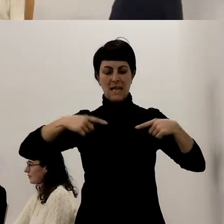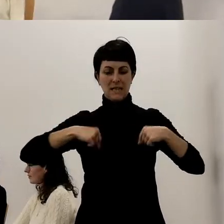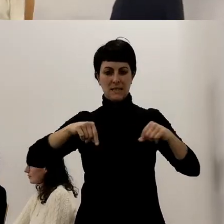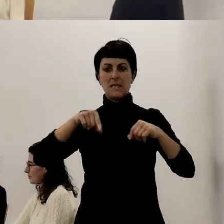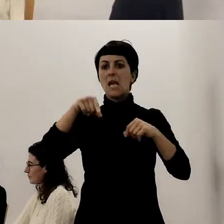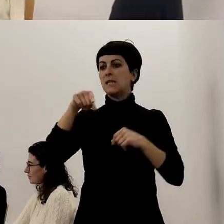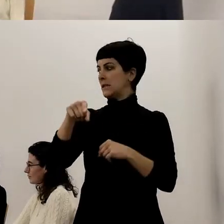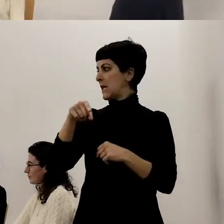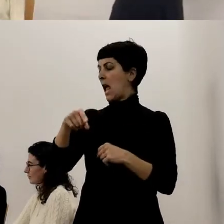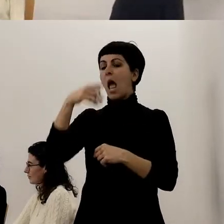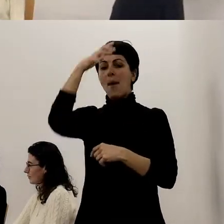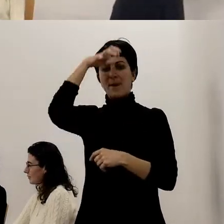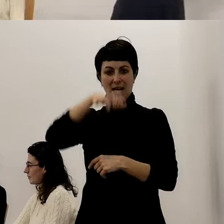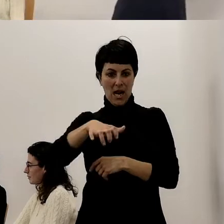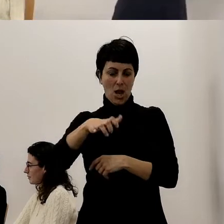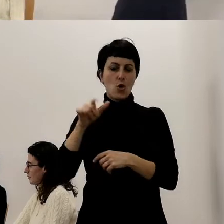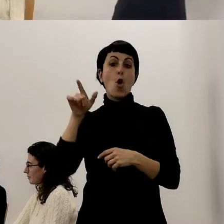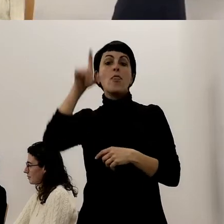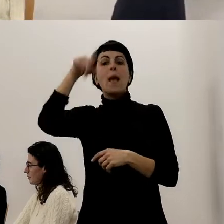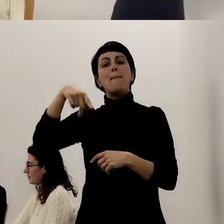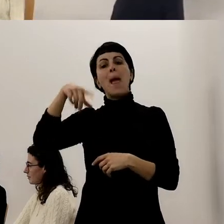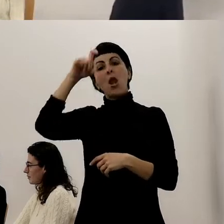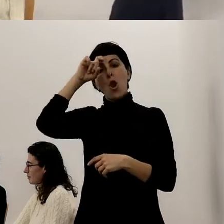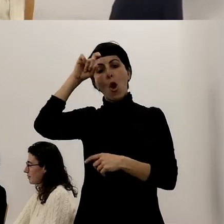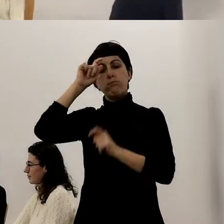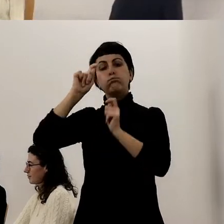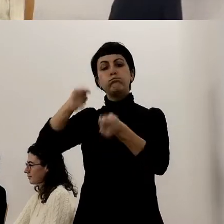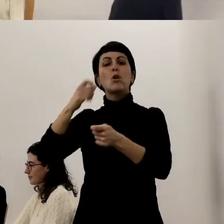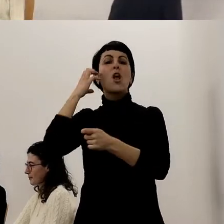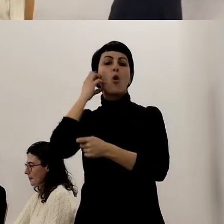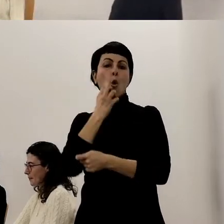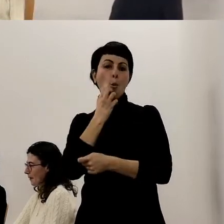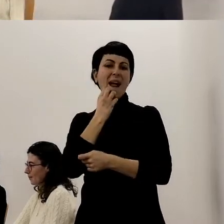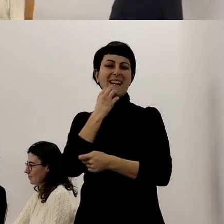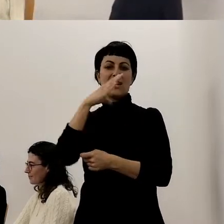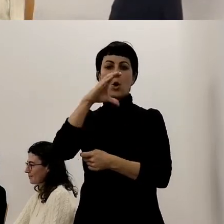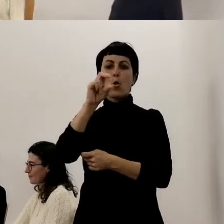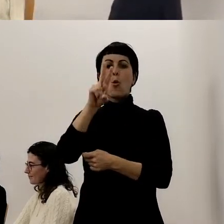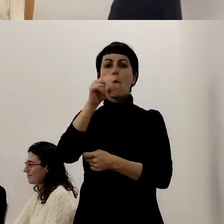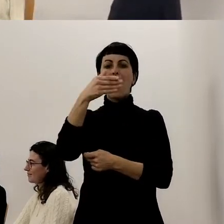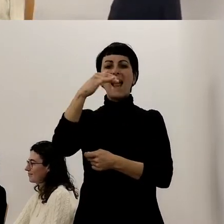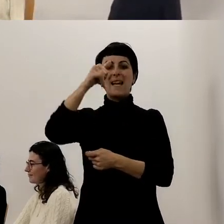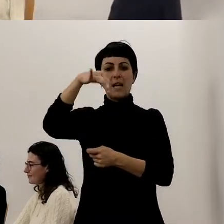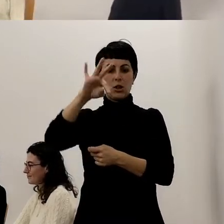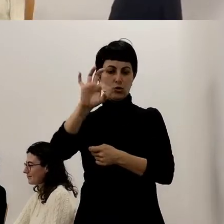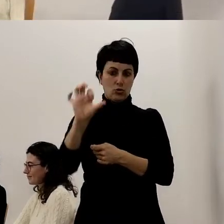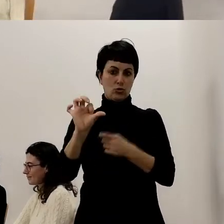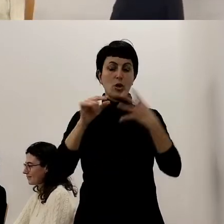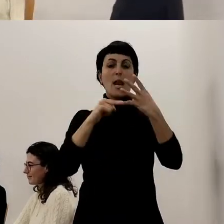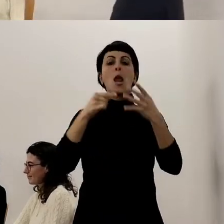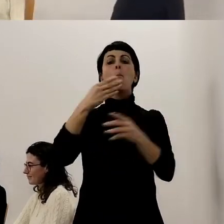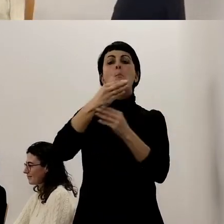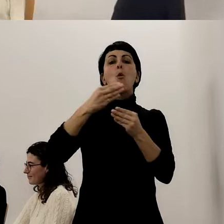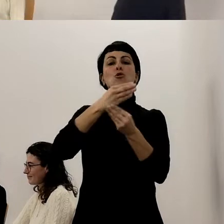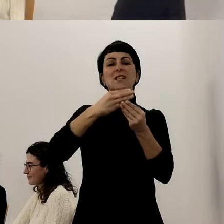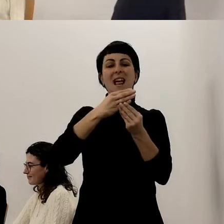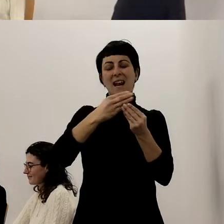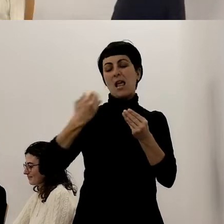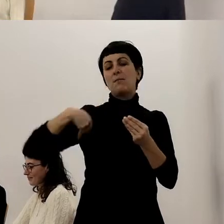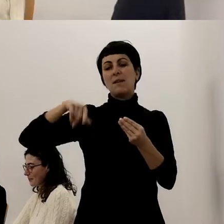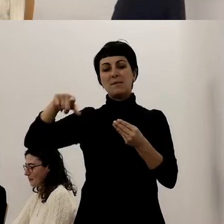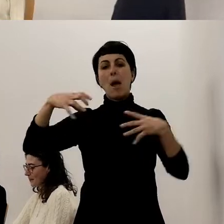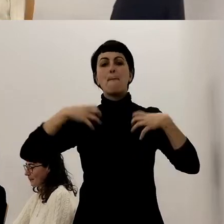també com a Cubanitos, i la Montserrat Silvestre, que és presidenta i cap de colla dels Gegants de